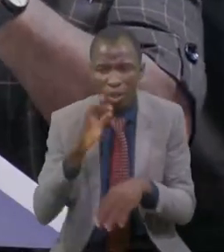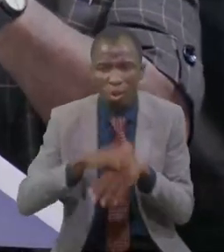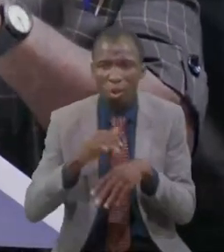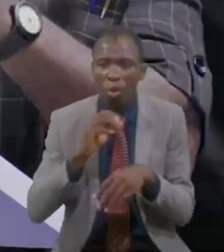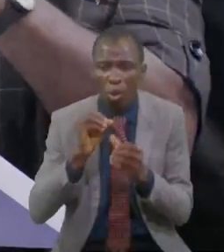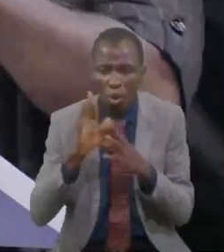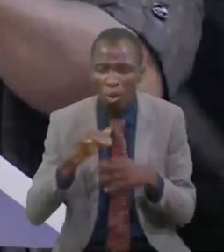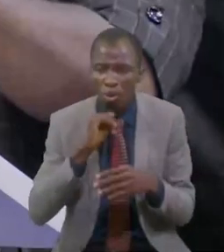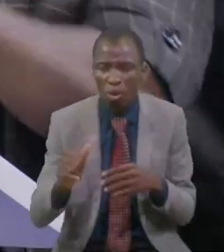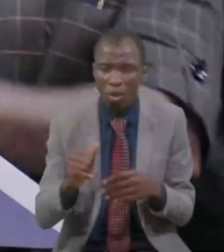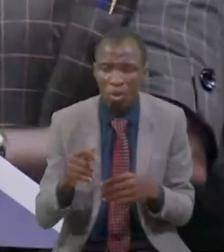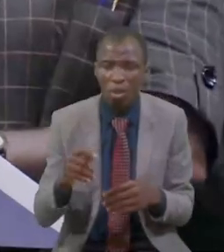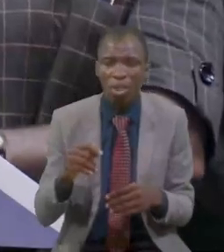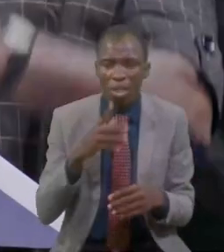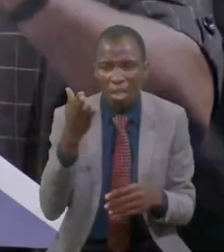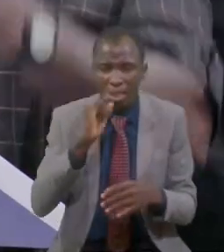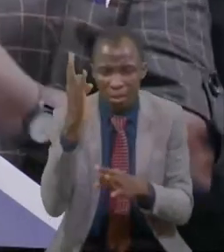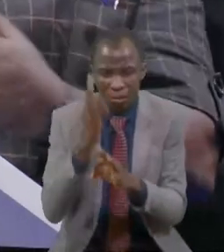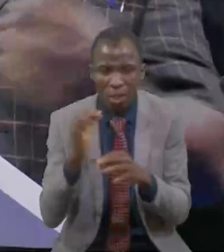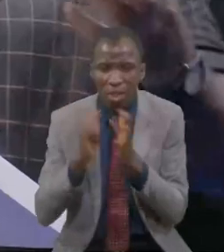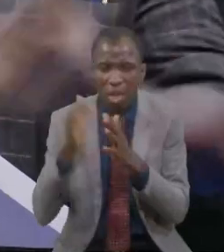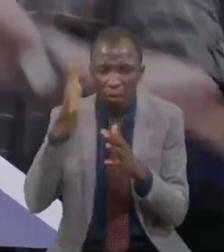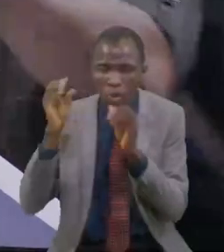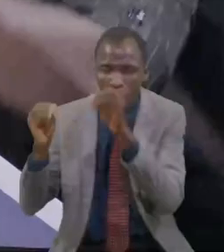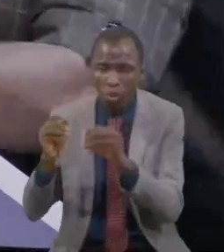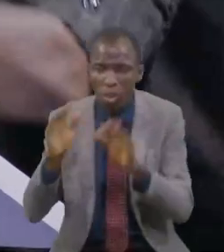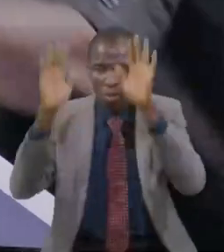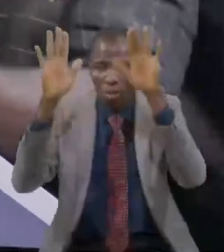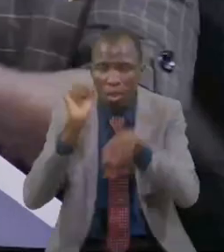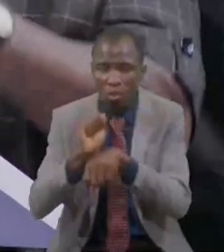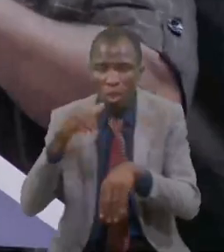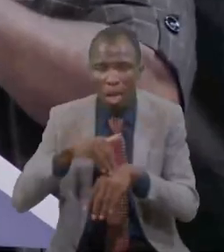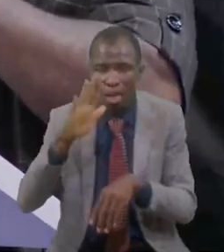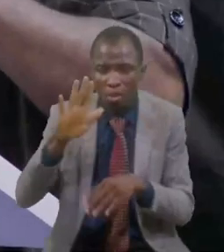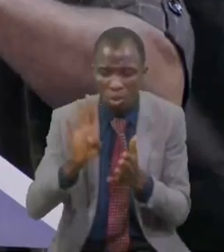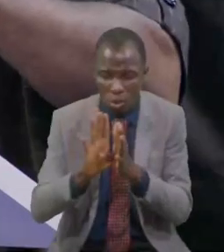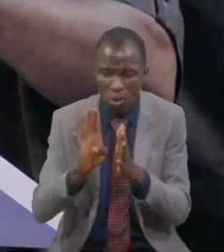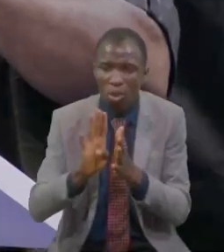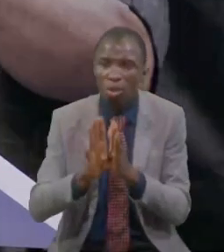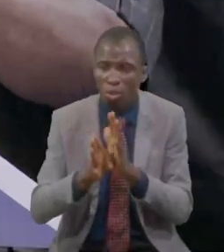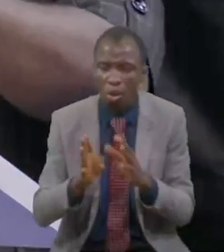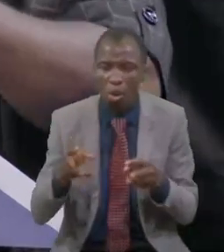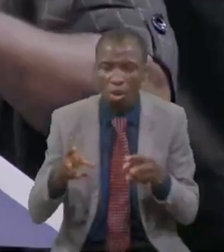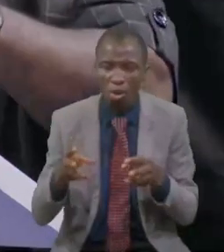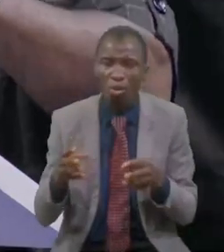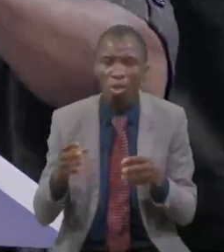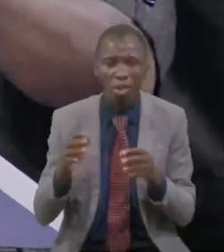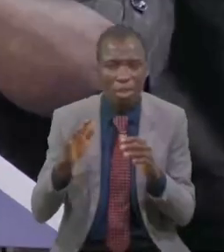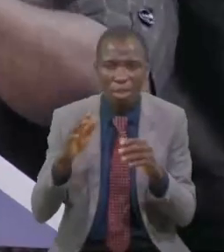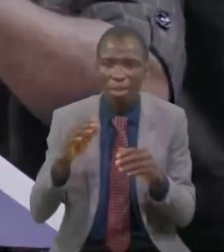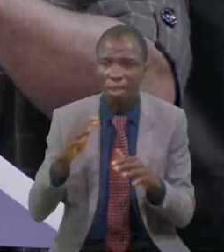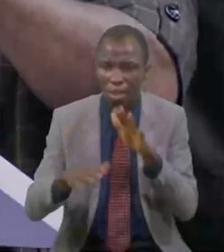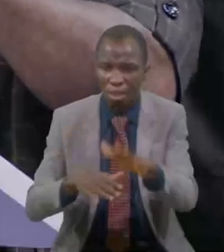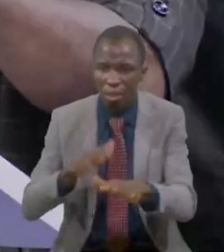foi qui va engloutir votre foi et déposeer le miracle à votre seuil seulement il faut seulement